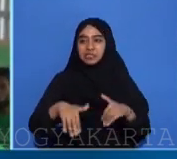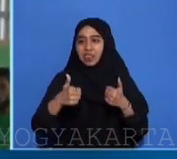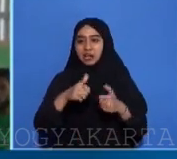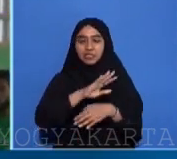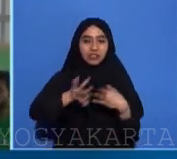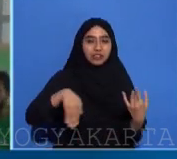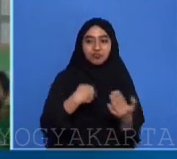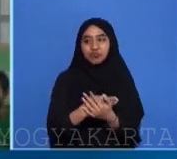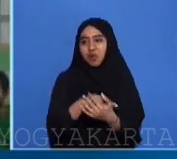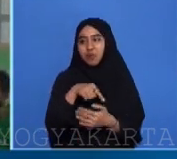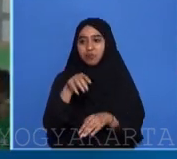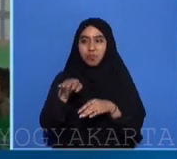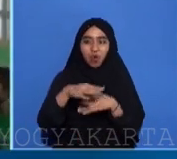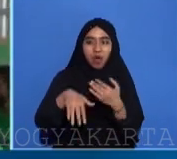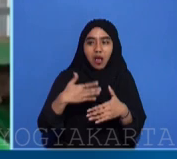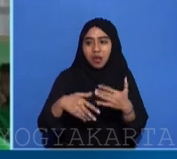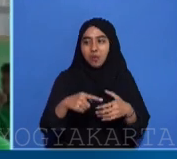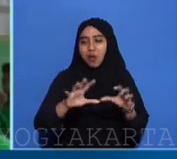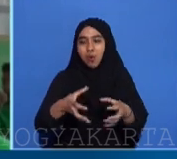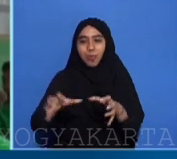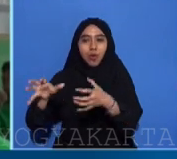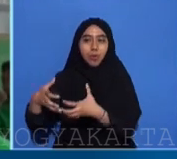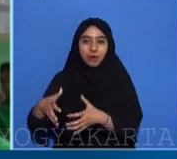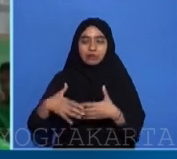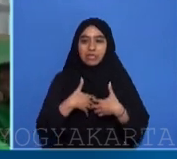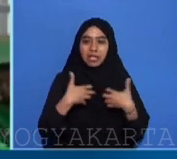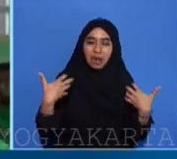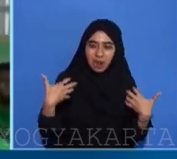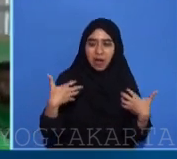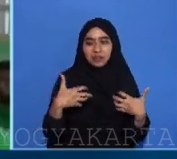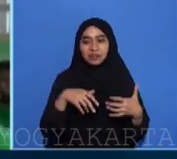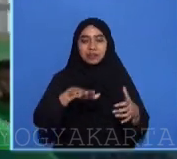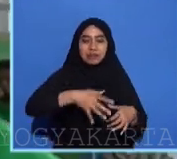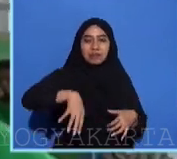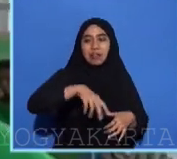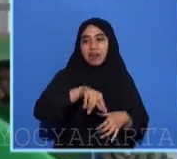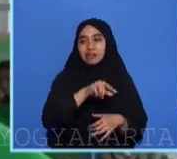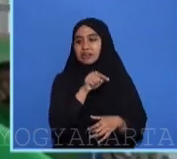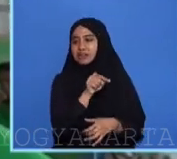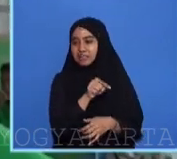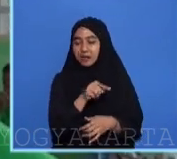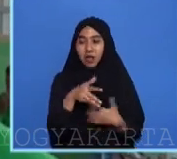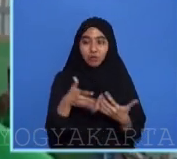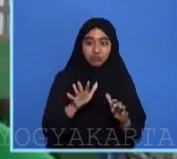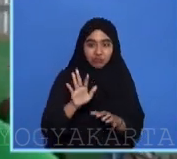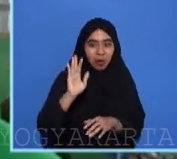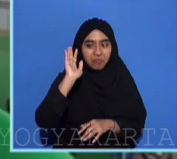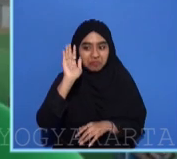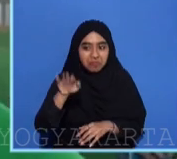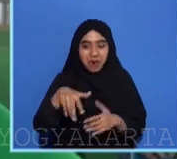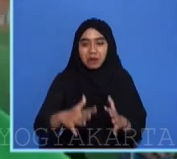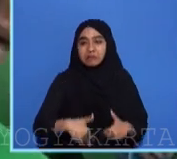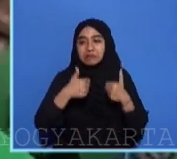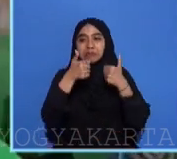itu dikelola dari kelompok ternak kambing berkas jernih selopamioro terus nanti hasilnya sesungguhnya